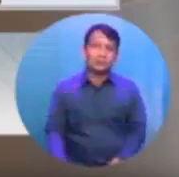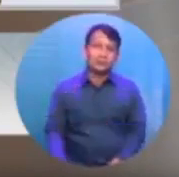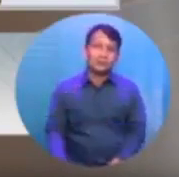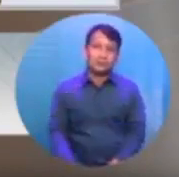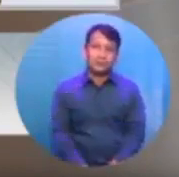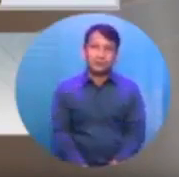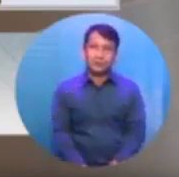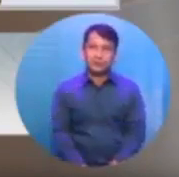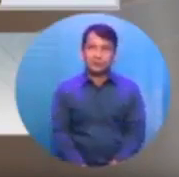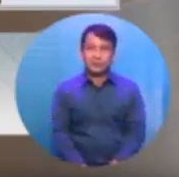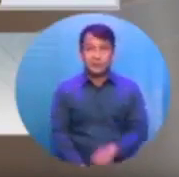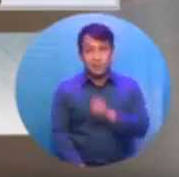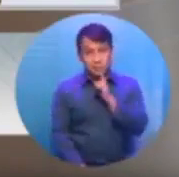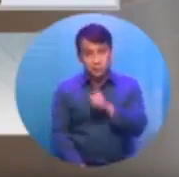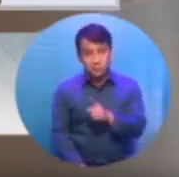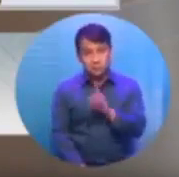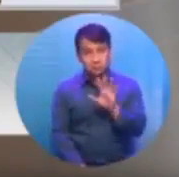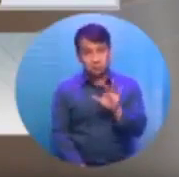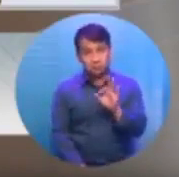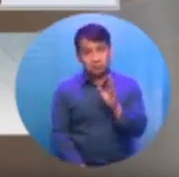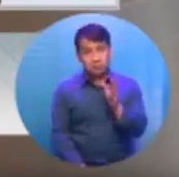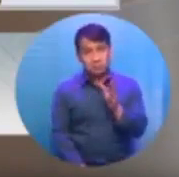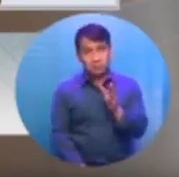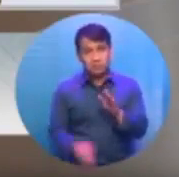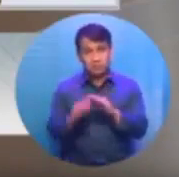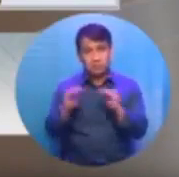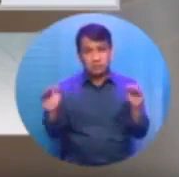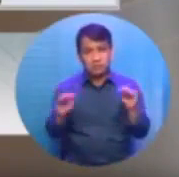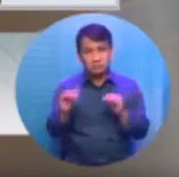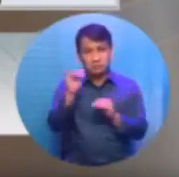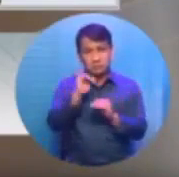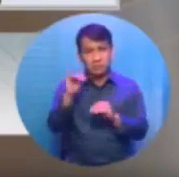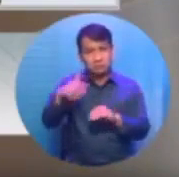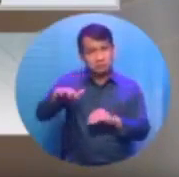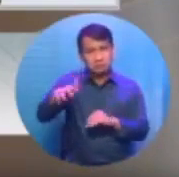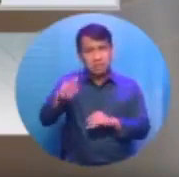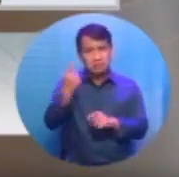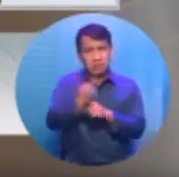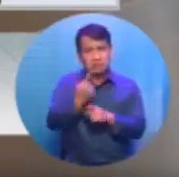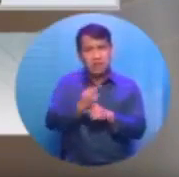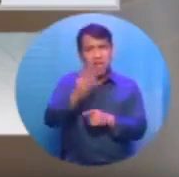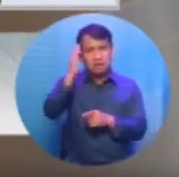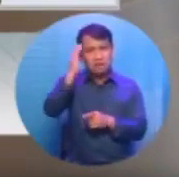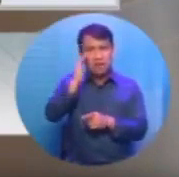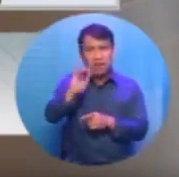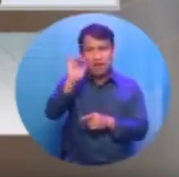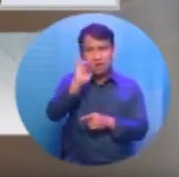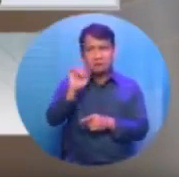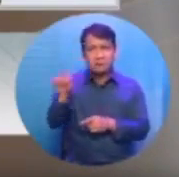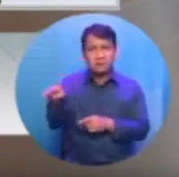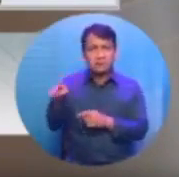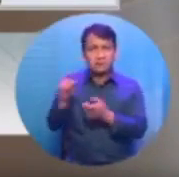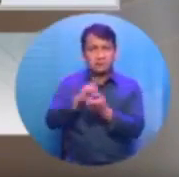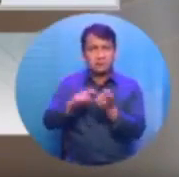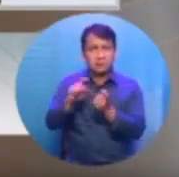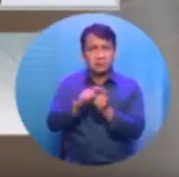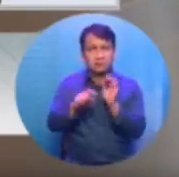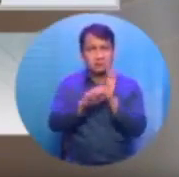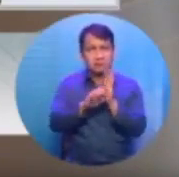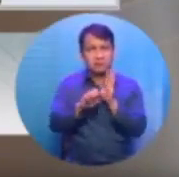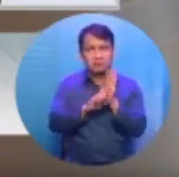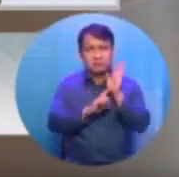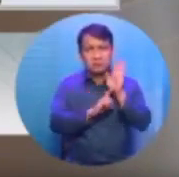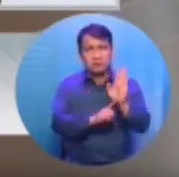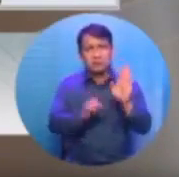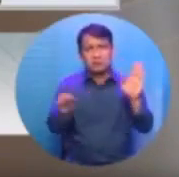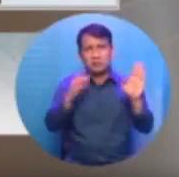Hindi naman po ganun. Kasi, sir, kung matinok, sir, drink moderately, ika nga, di ba? Oh, opa. Ikaw dapat ang nagsiset ng example dyan sa inyong barangay